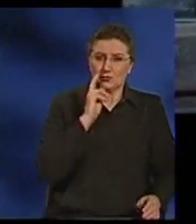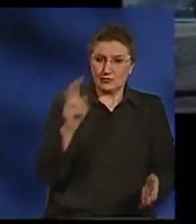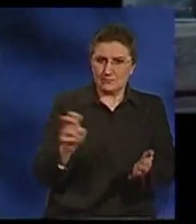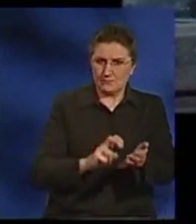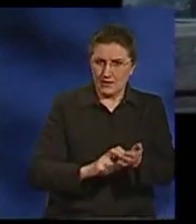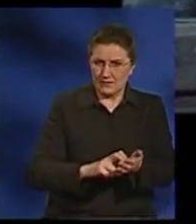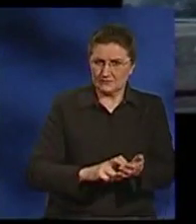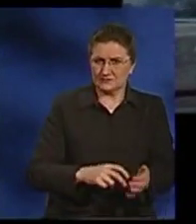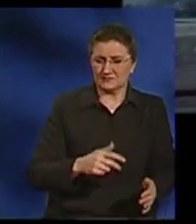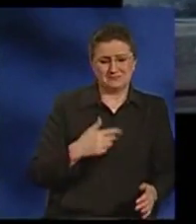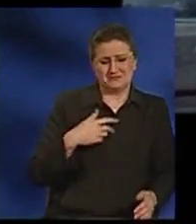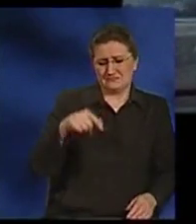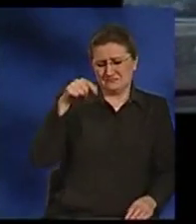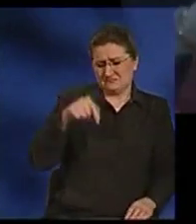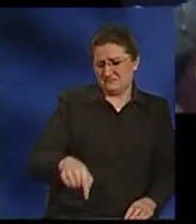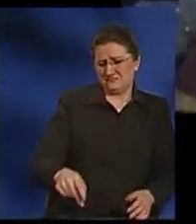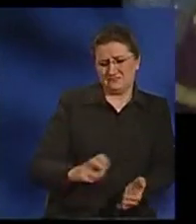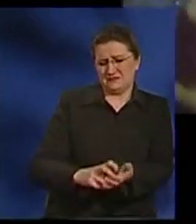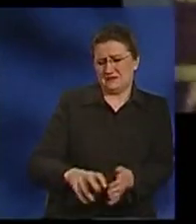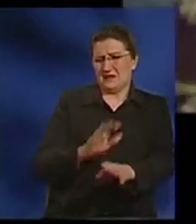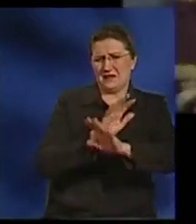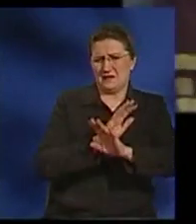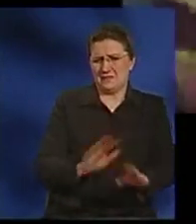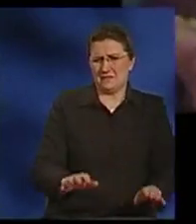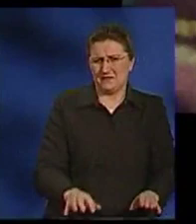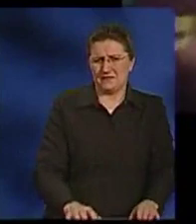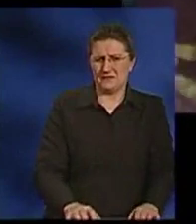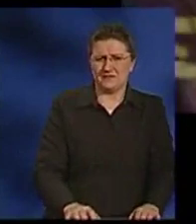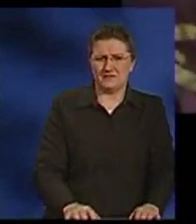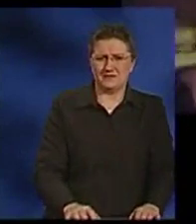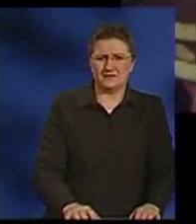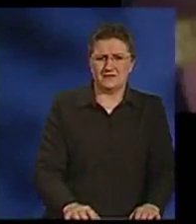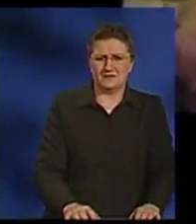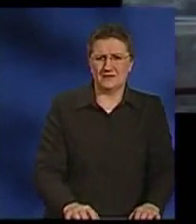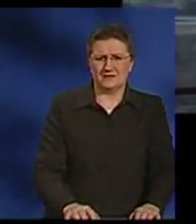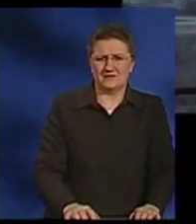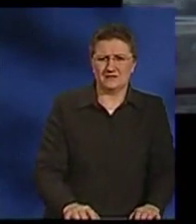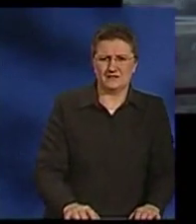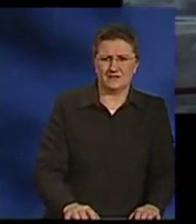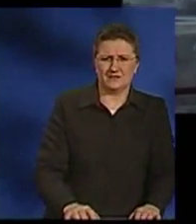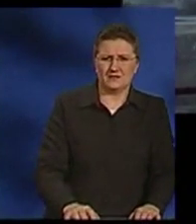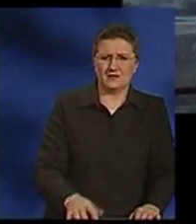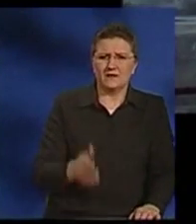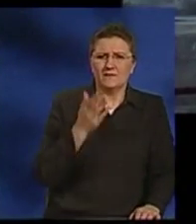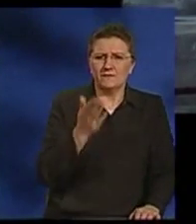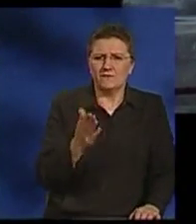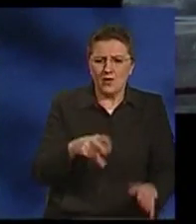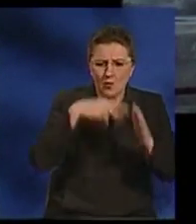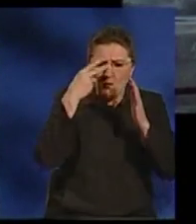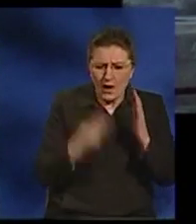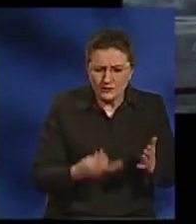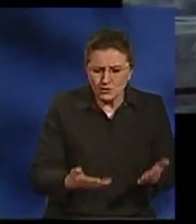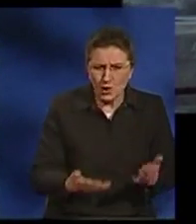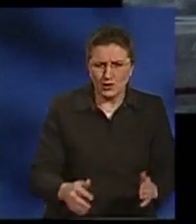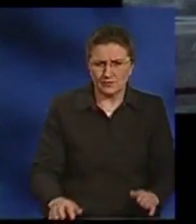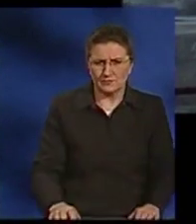старика Галпа Ой, ой Вытащите меня отсюда Вытащите Казаин Вы соскальзывайте туда